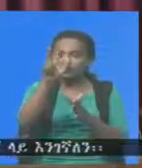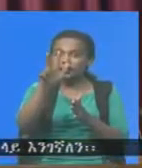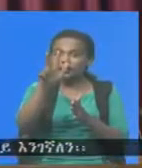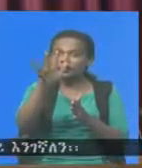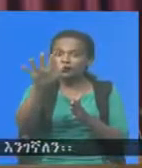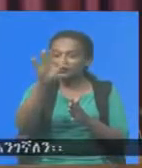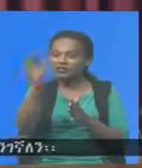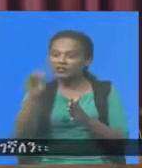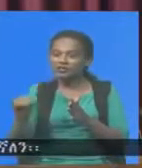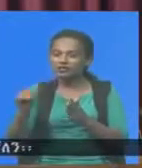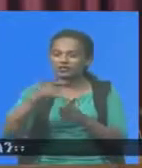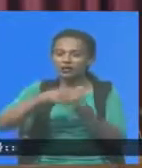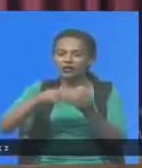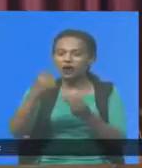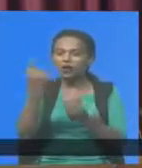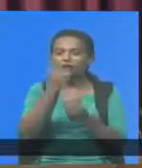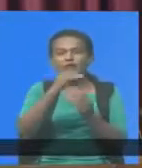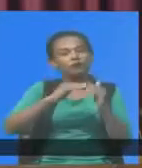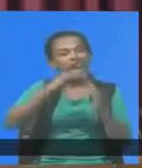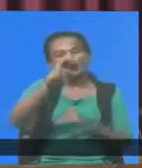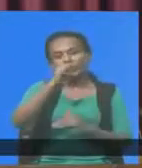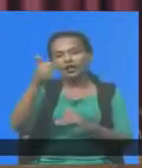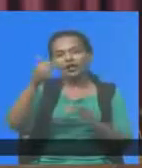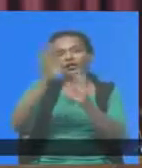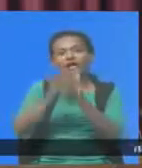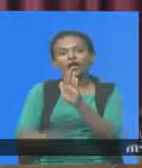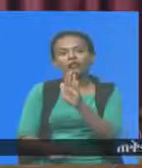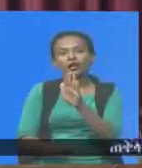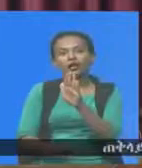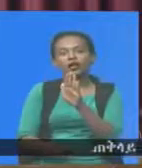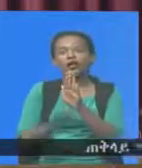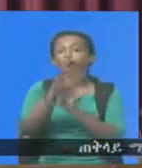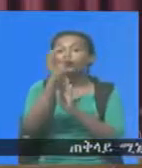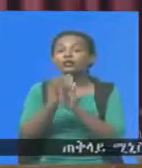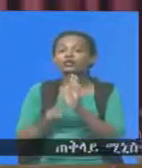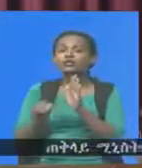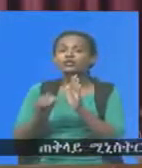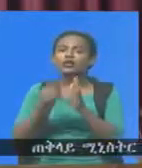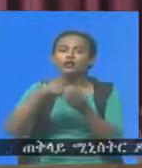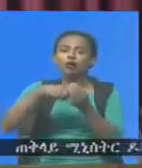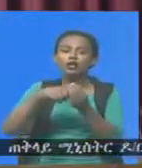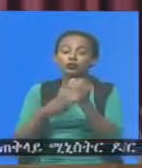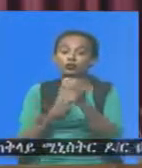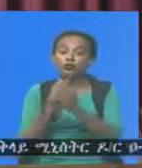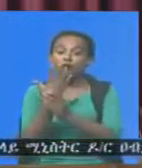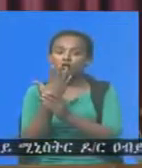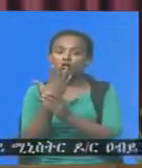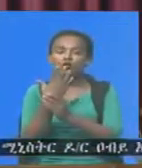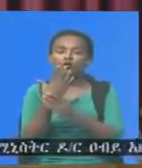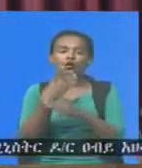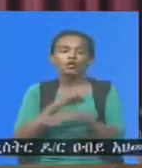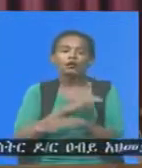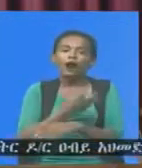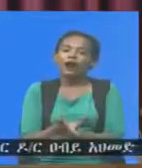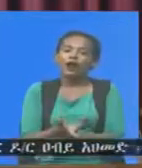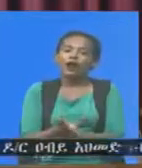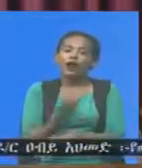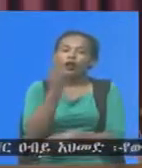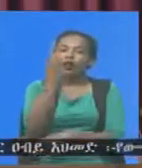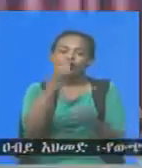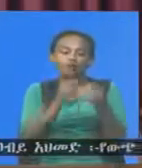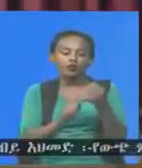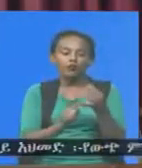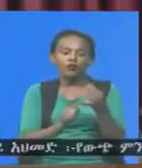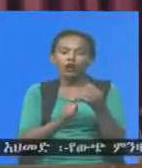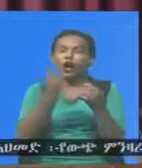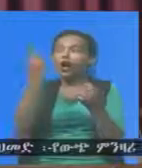35% ገደማ አንዳንዴ ይበልጣል ሌላ ጊዜ ያንሳል ፐርሰንት ገደማ የምታመነጨው ኢነርጂ ይባክናል። ከአንድ ጫፍ አንድ